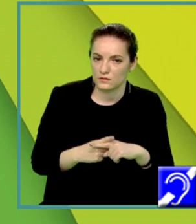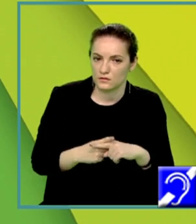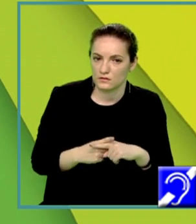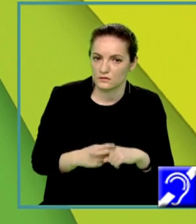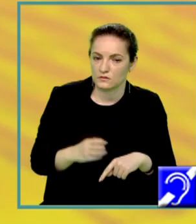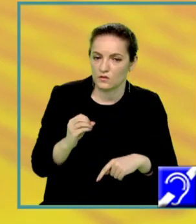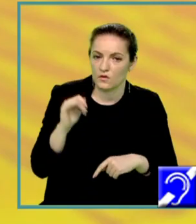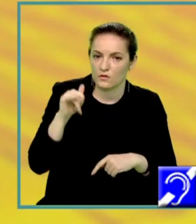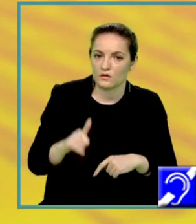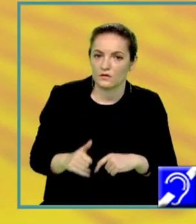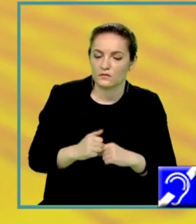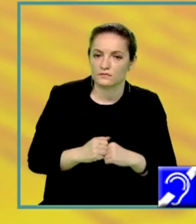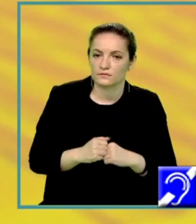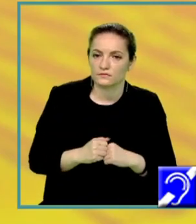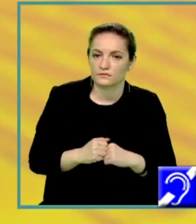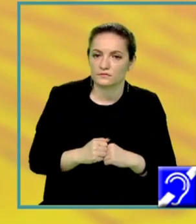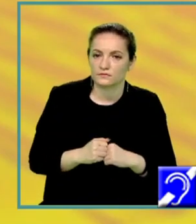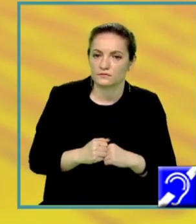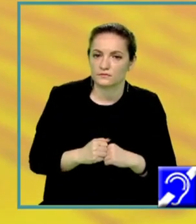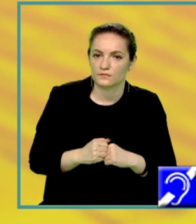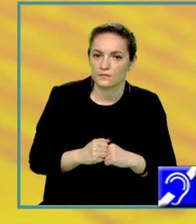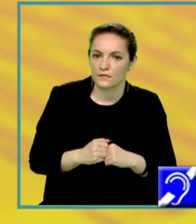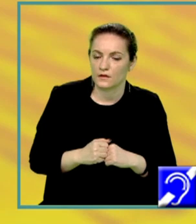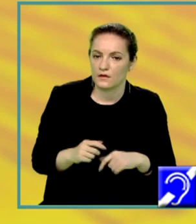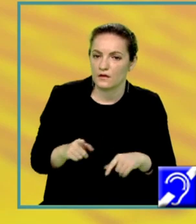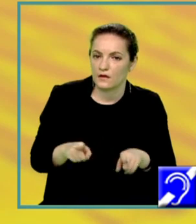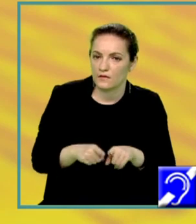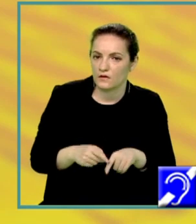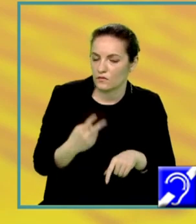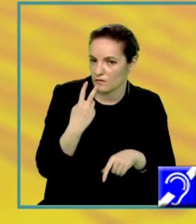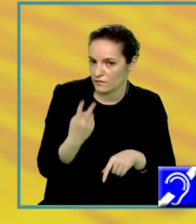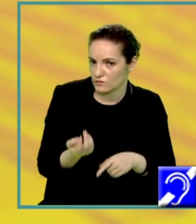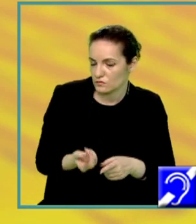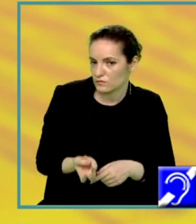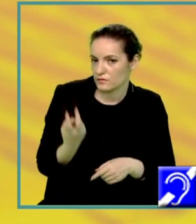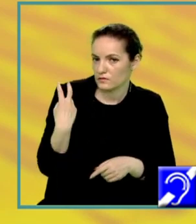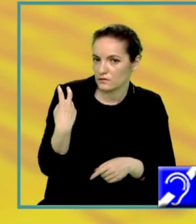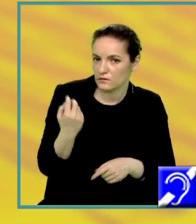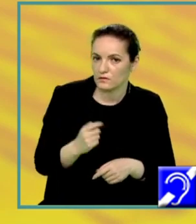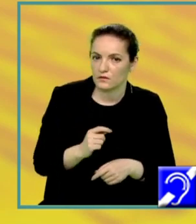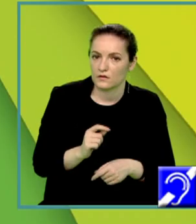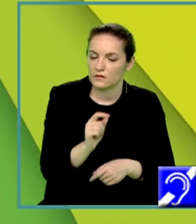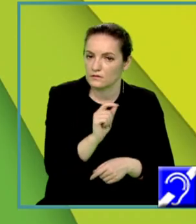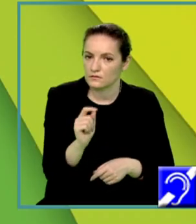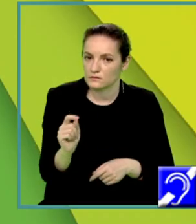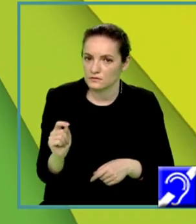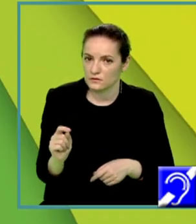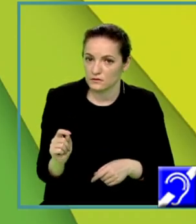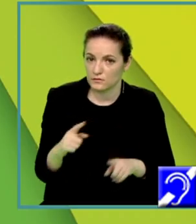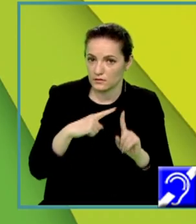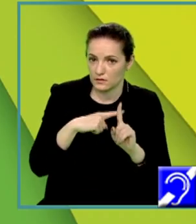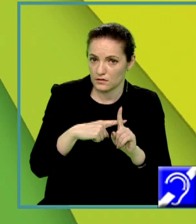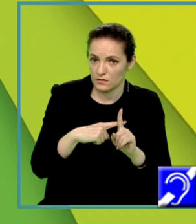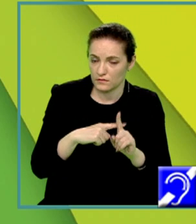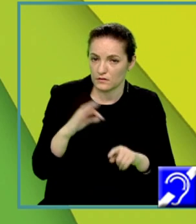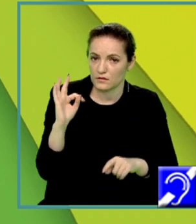OY. Așa cum am văzut și în exemplul anterior, reprezentăm grafic funcția reprezentând